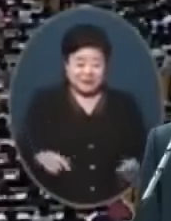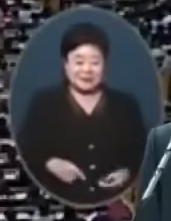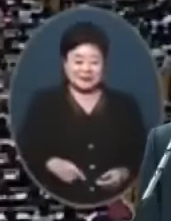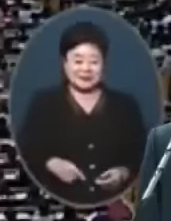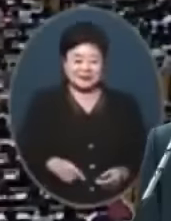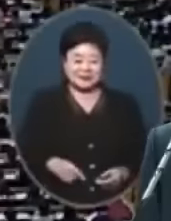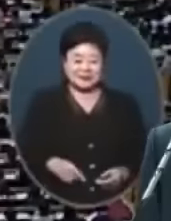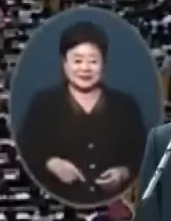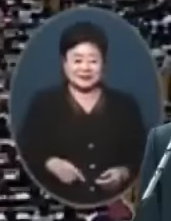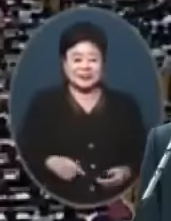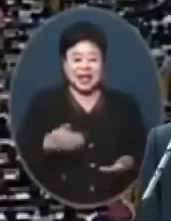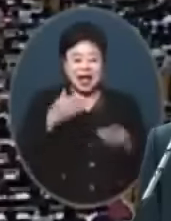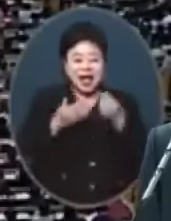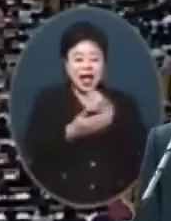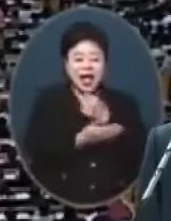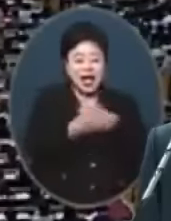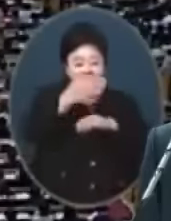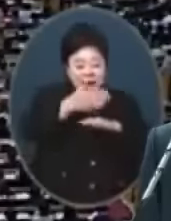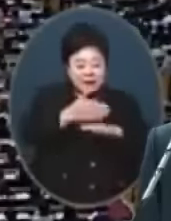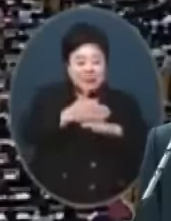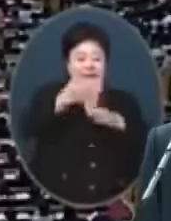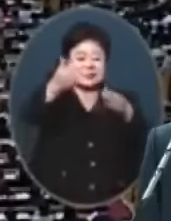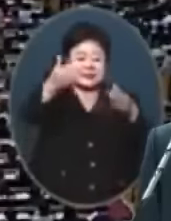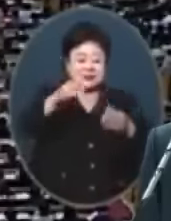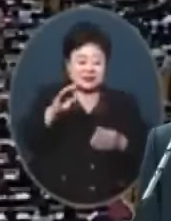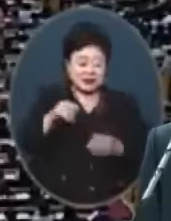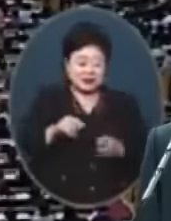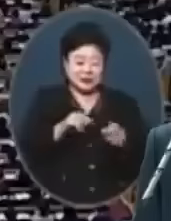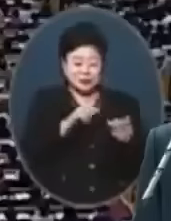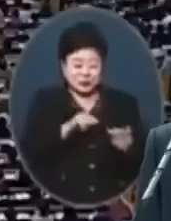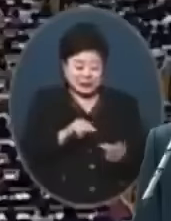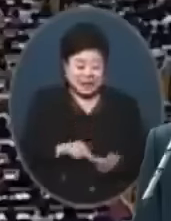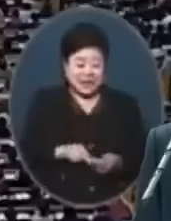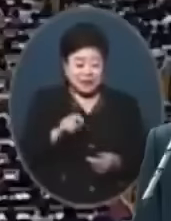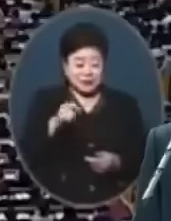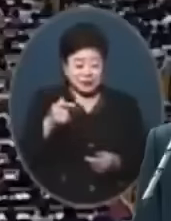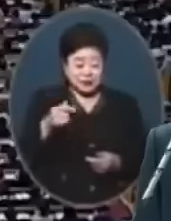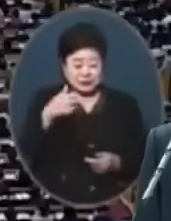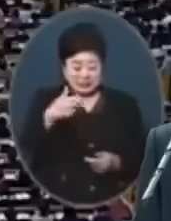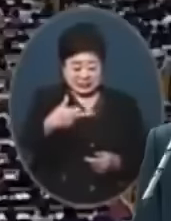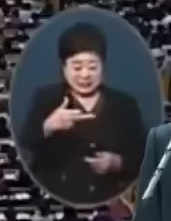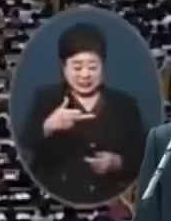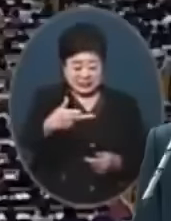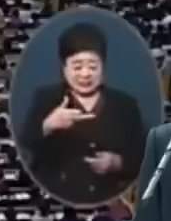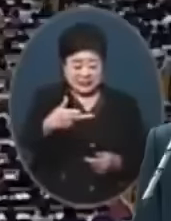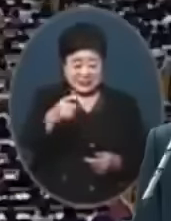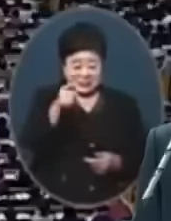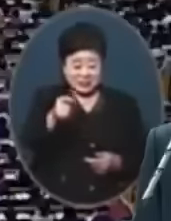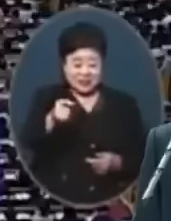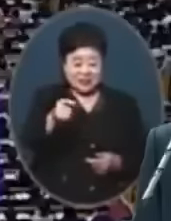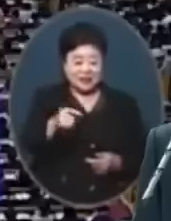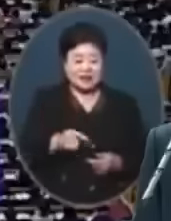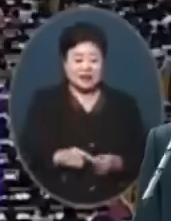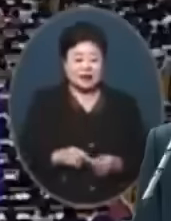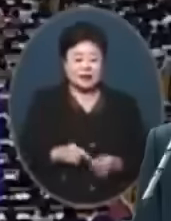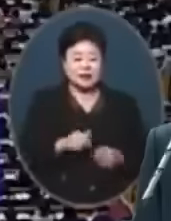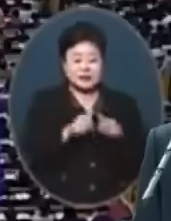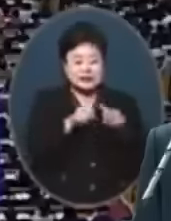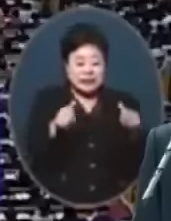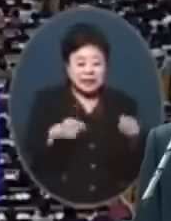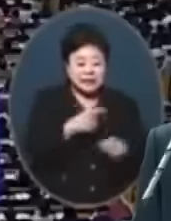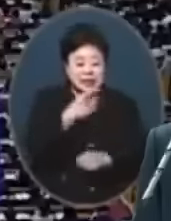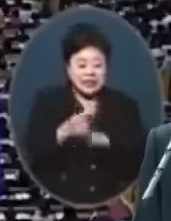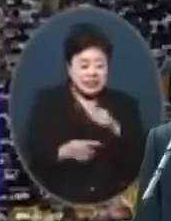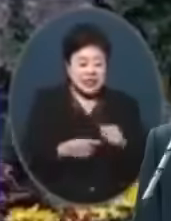야베를 보지 말라는 것입니다. 신명기 16장 16절로 17절에 너희 가운데 모든 남자는